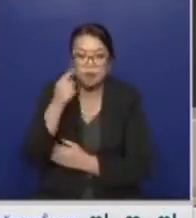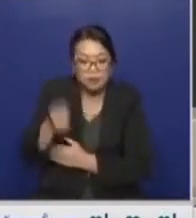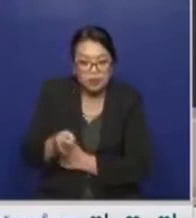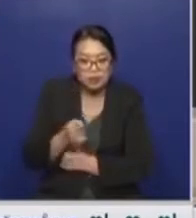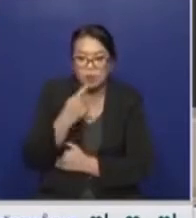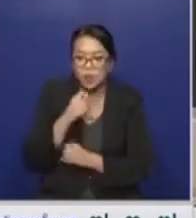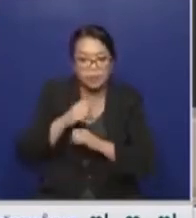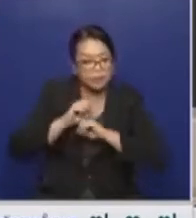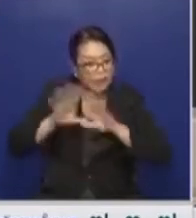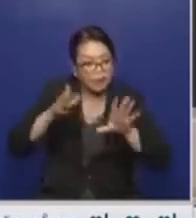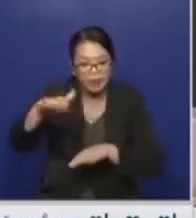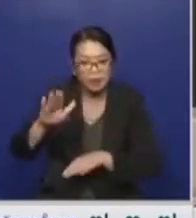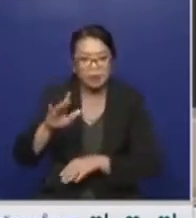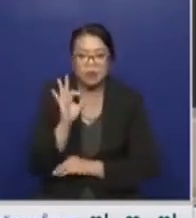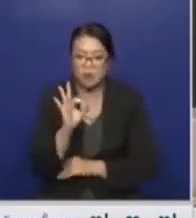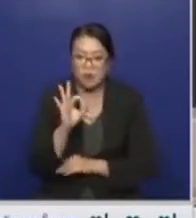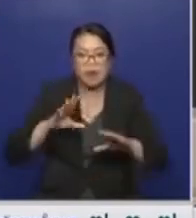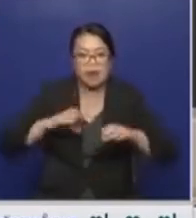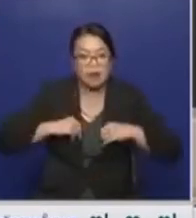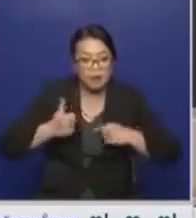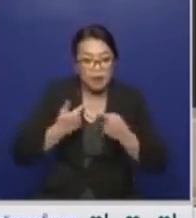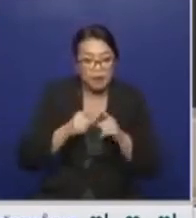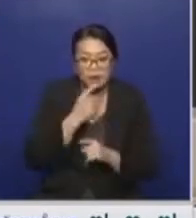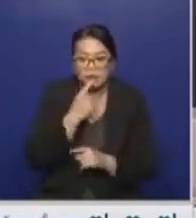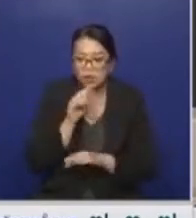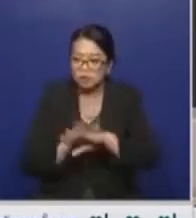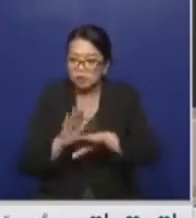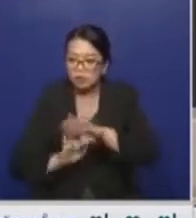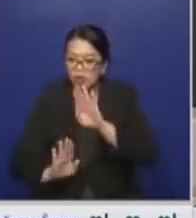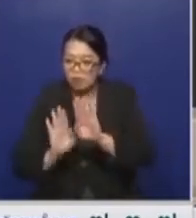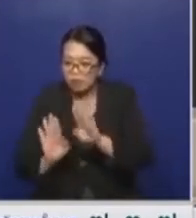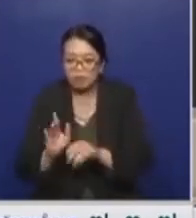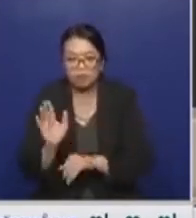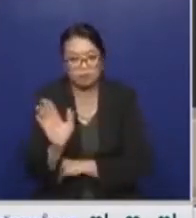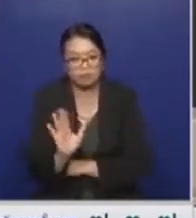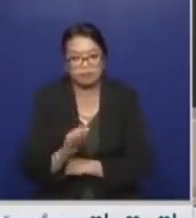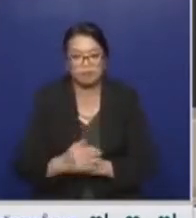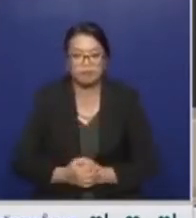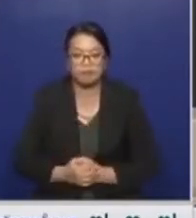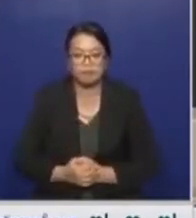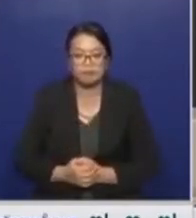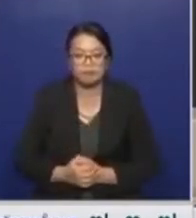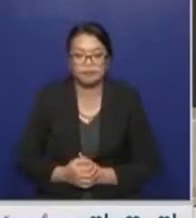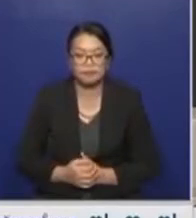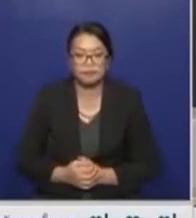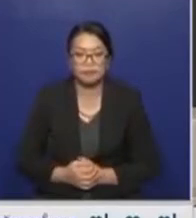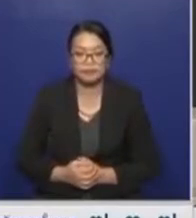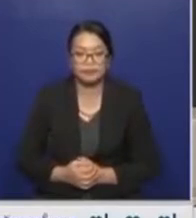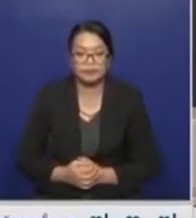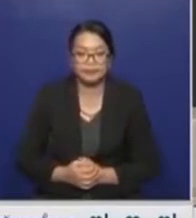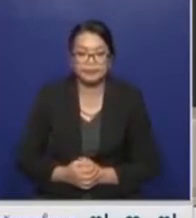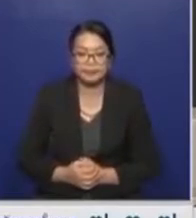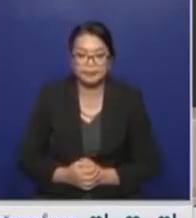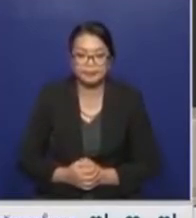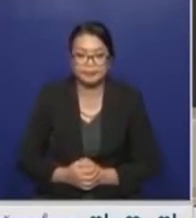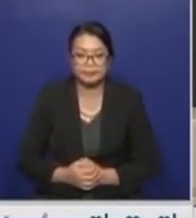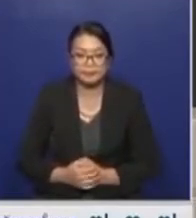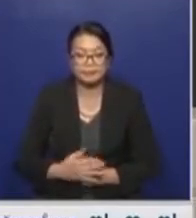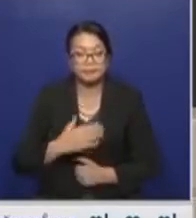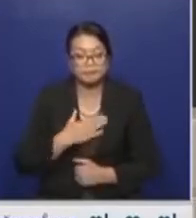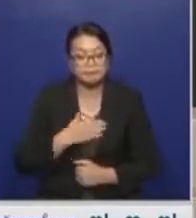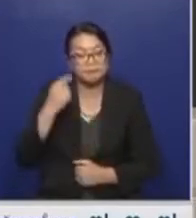ความรู้สึกว่าปิดข้อบังคับเนี่ยจำเป็นต้องเตือนครับเชิญต่อนะครับ ท่านประธานคะดิฉันคิดว่